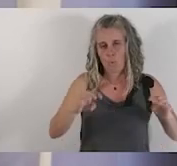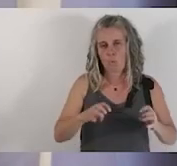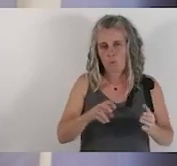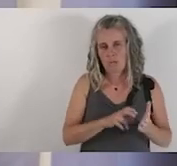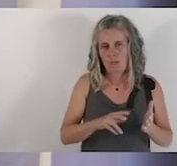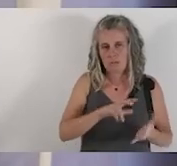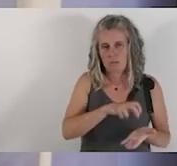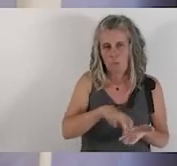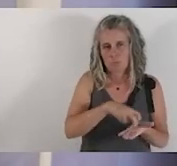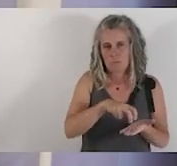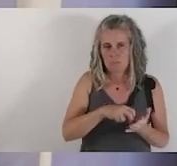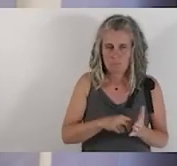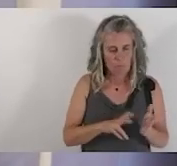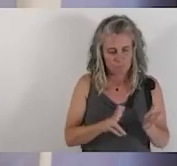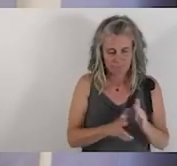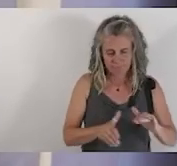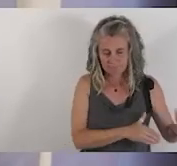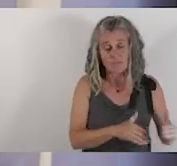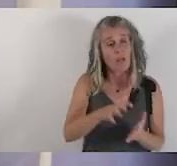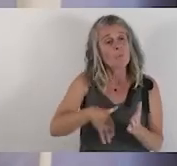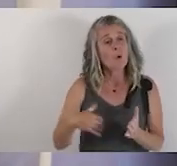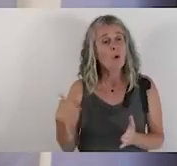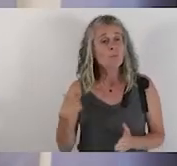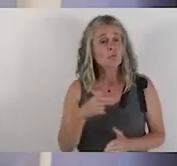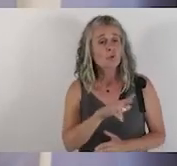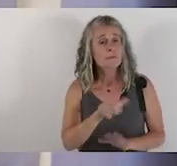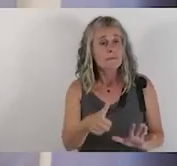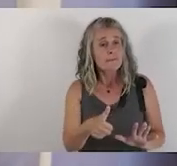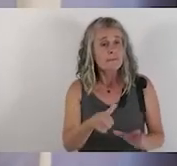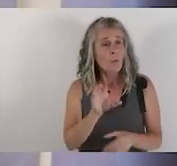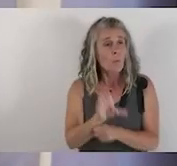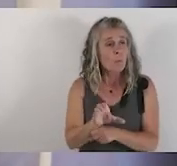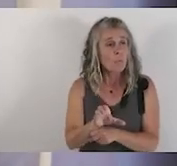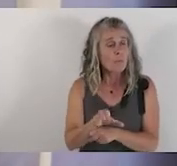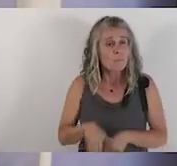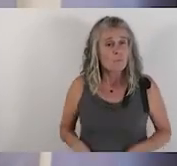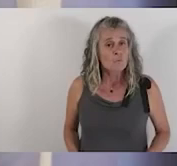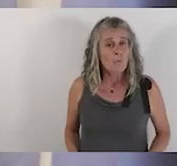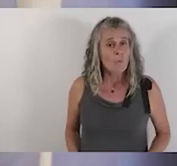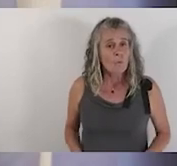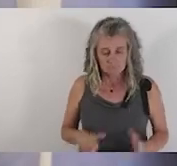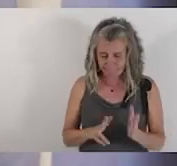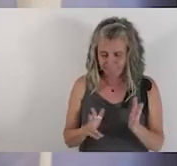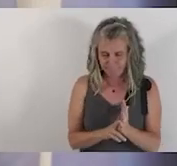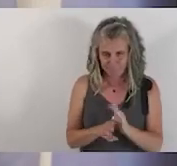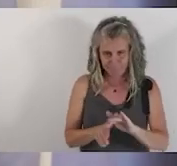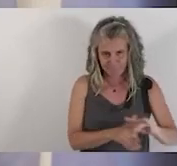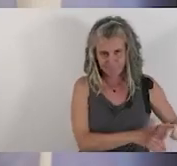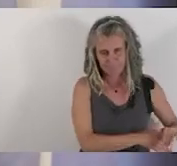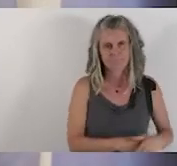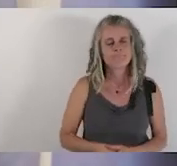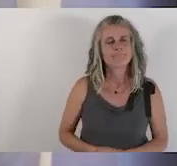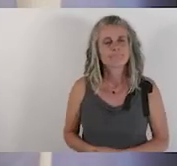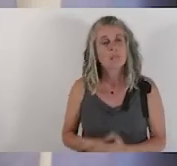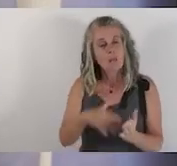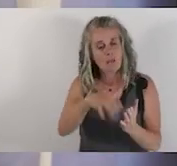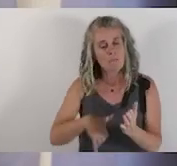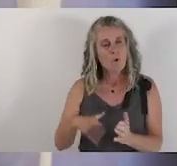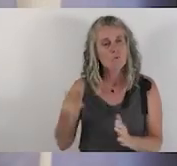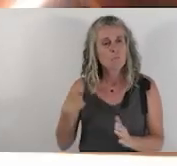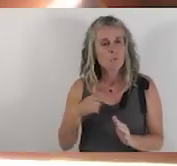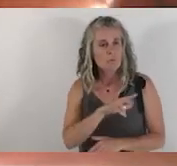rapport 36. Y a-t-il des contre? Des abstentions. Avis favorable du Conseil sur le rapport